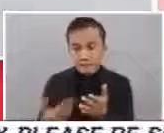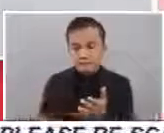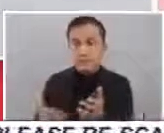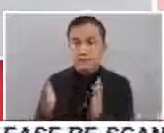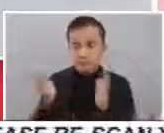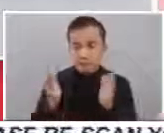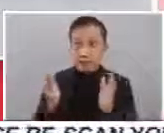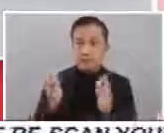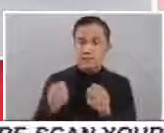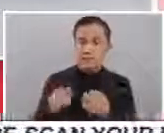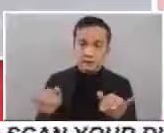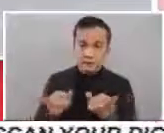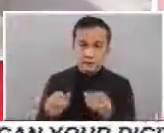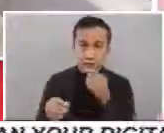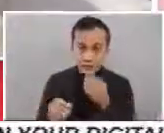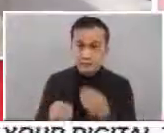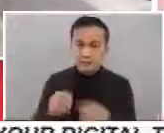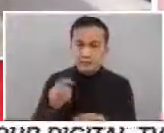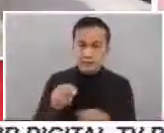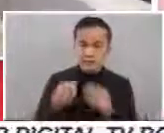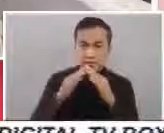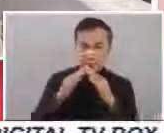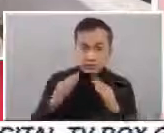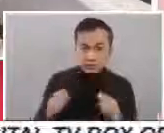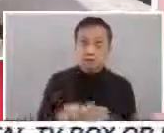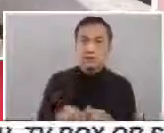bumili ng mga pangangailangan sa bahay.